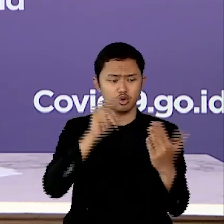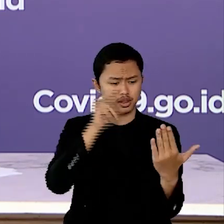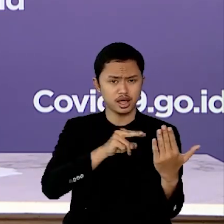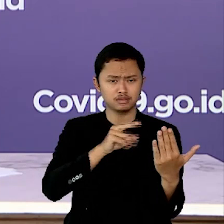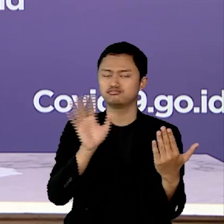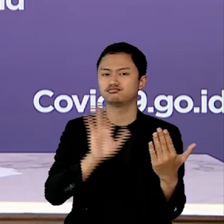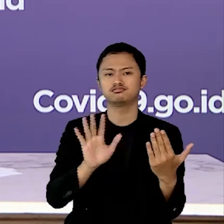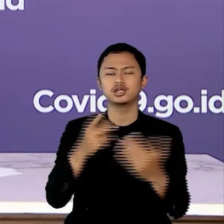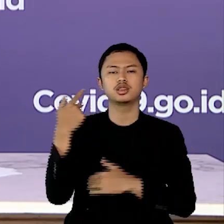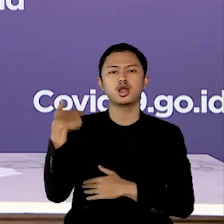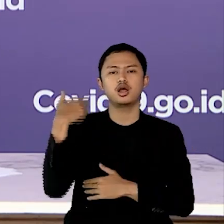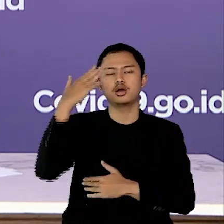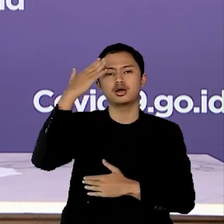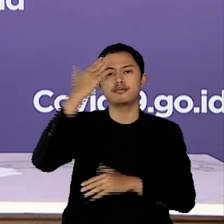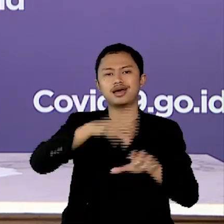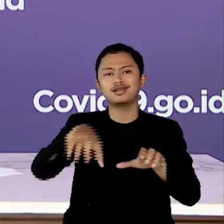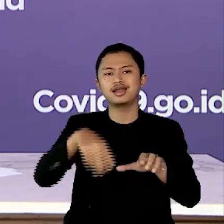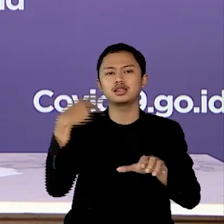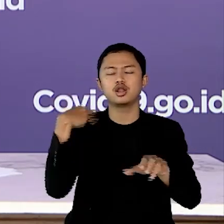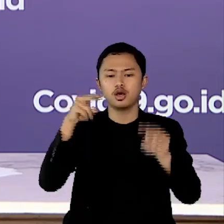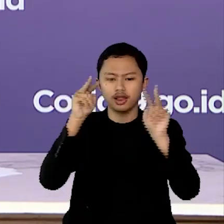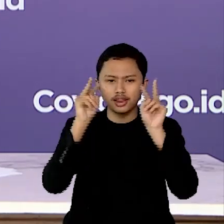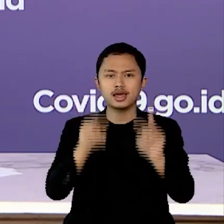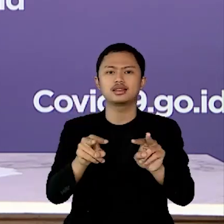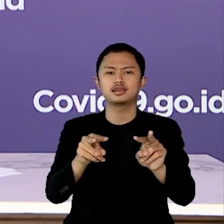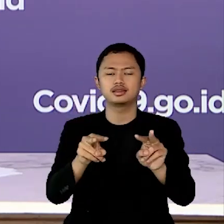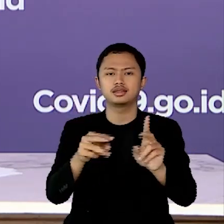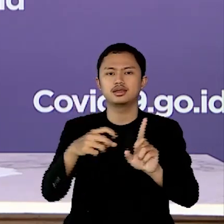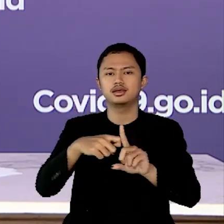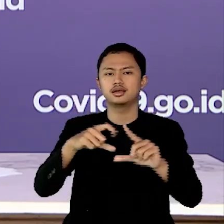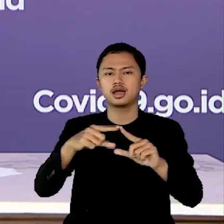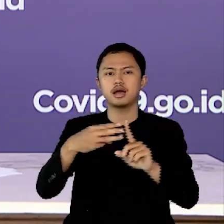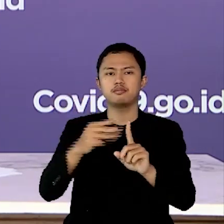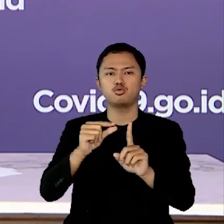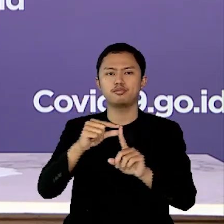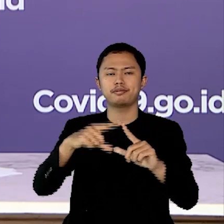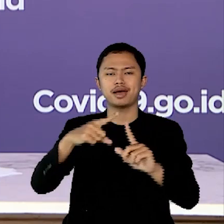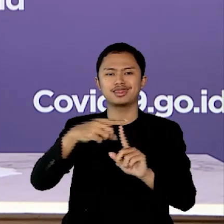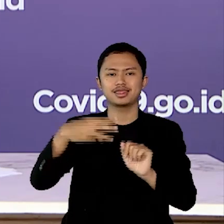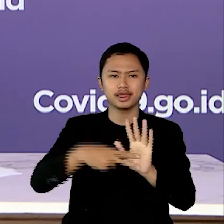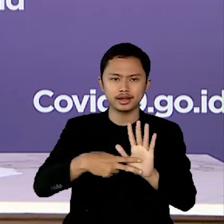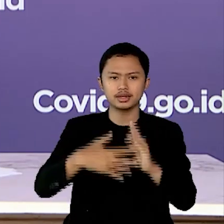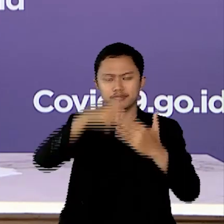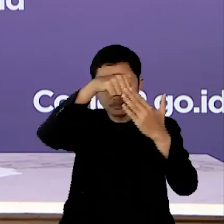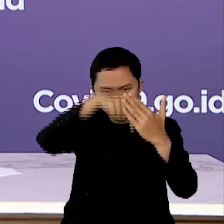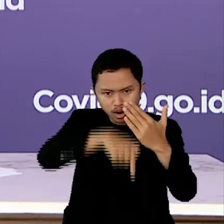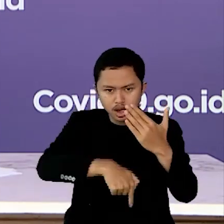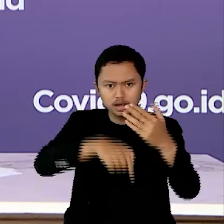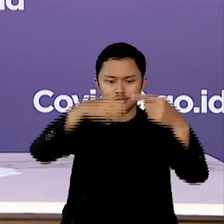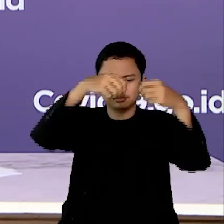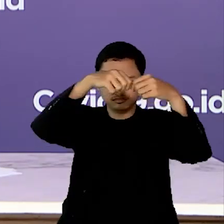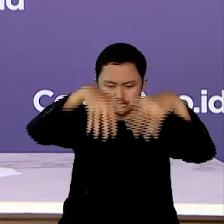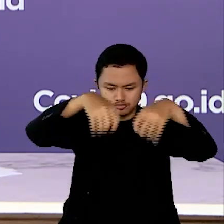kepada seluruh kepala daerah untuk dapat melihat daerahnya hingga ke tingkat kabupaten atau kota bahkan hingga tingkat